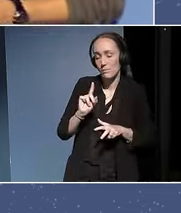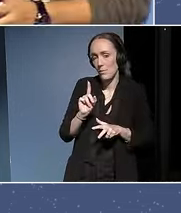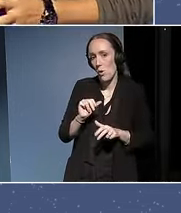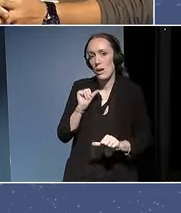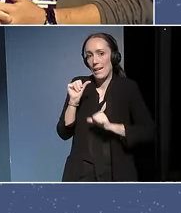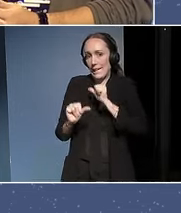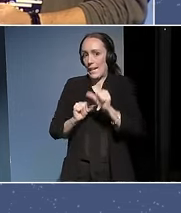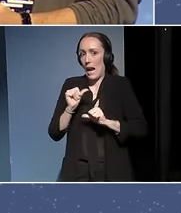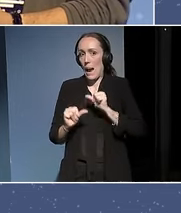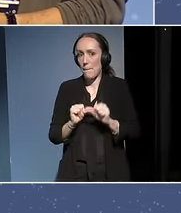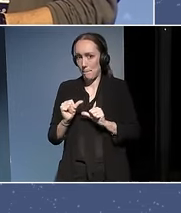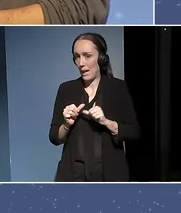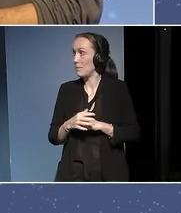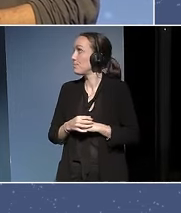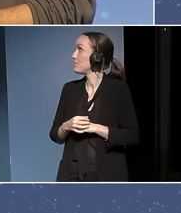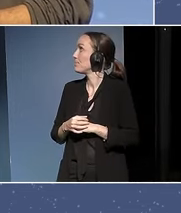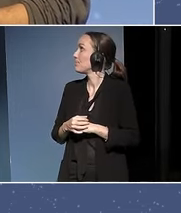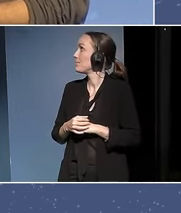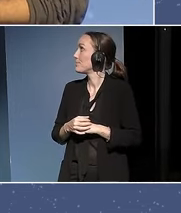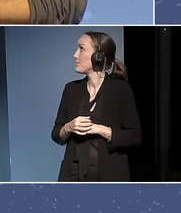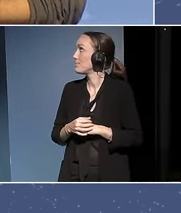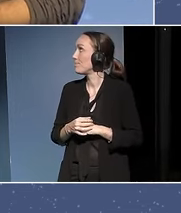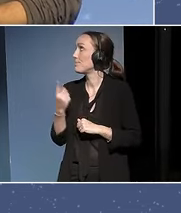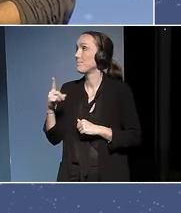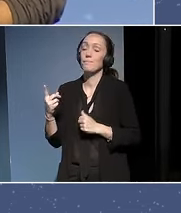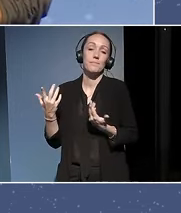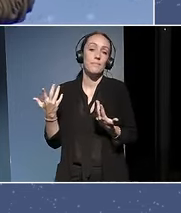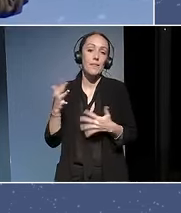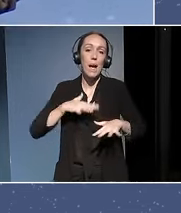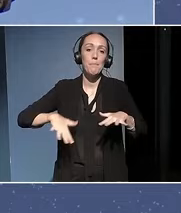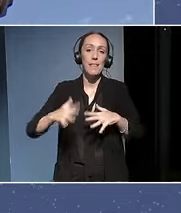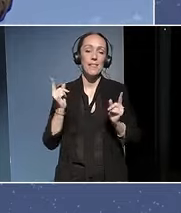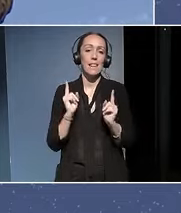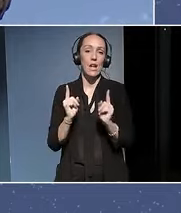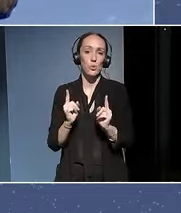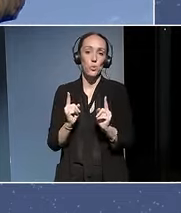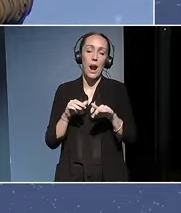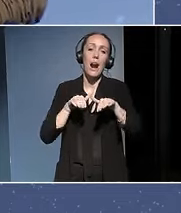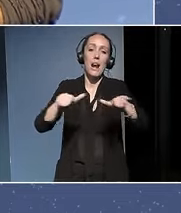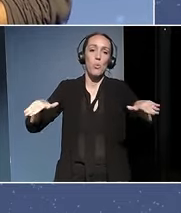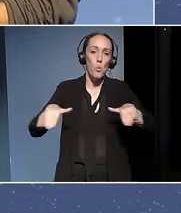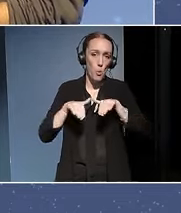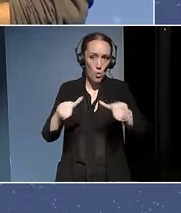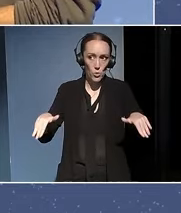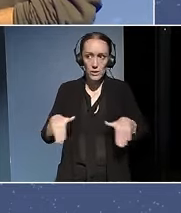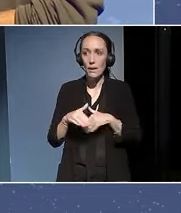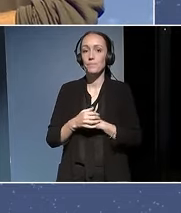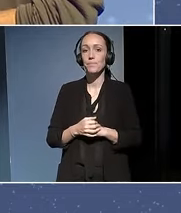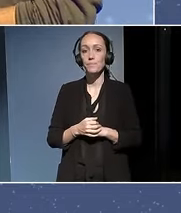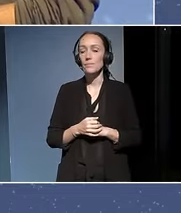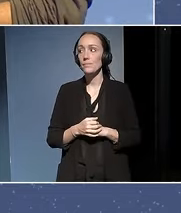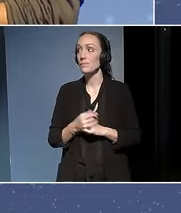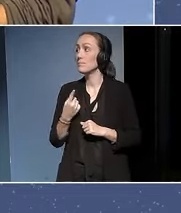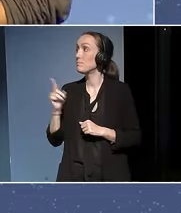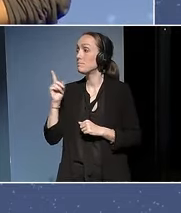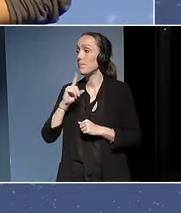vediamo nel suo ambiente naturale così come nuotava fondamentalmente Qui invece